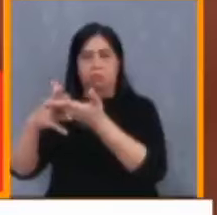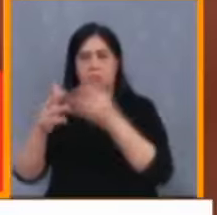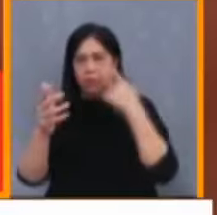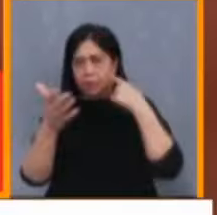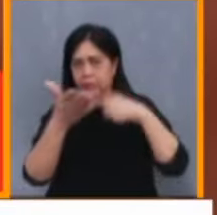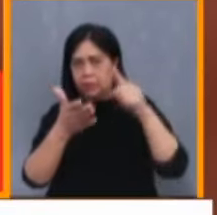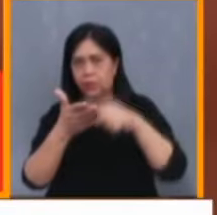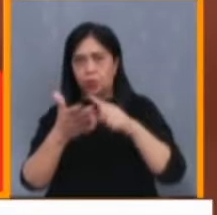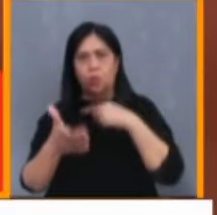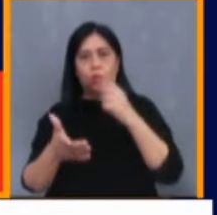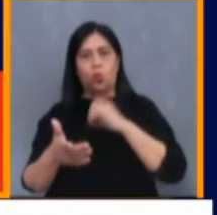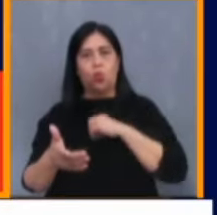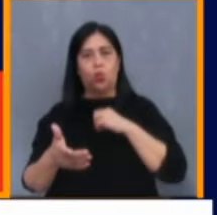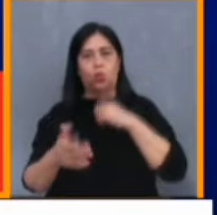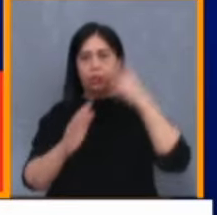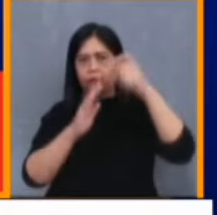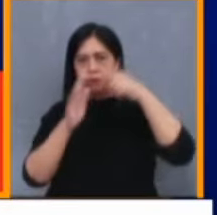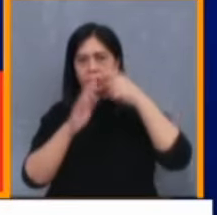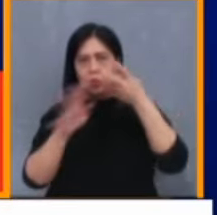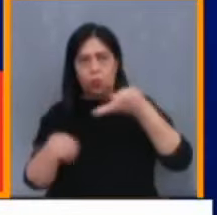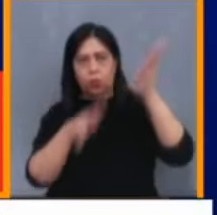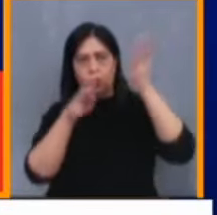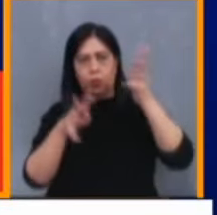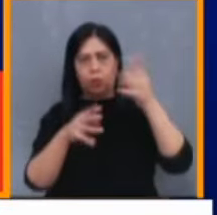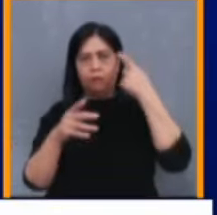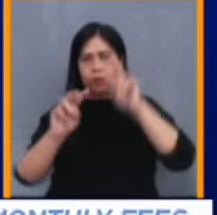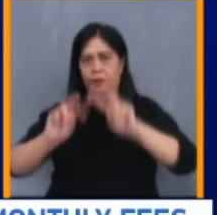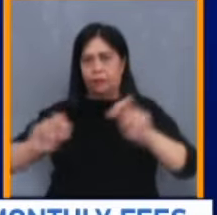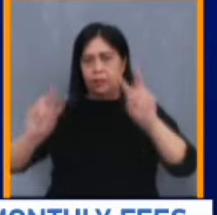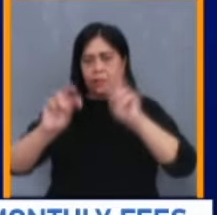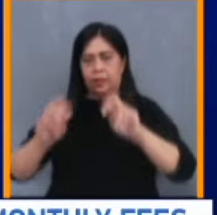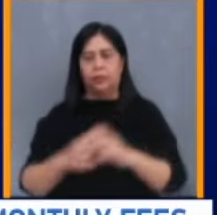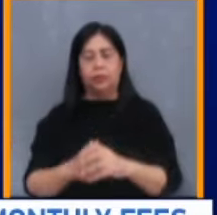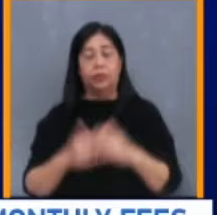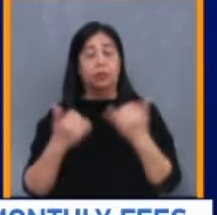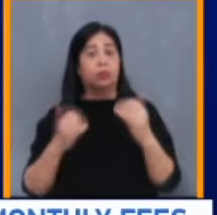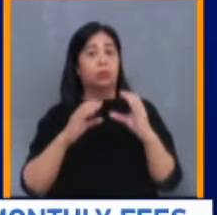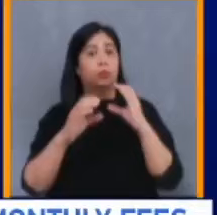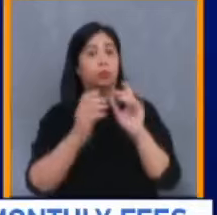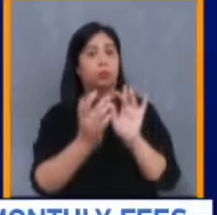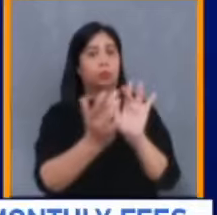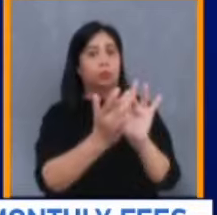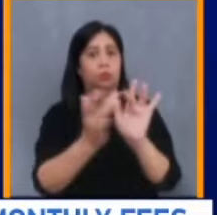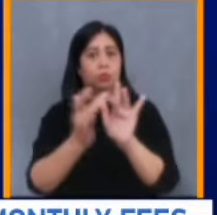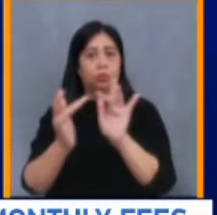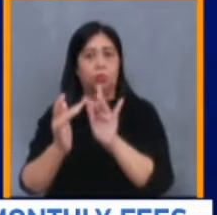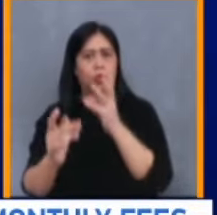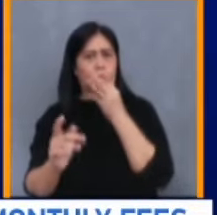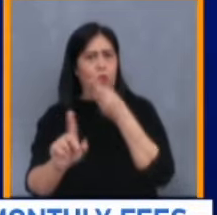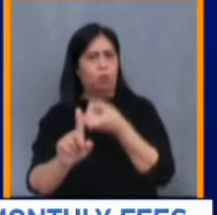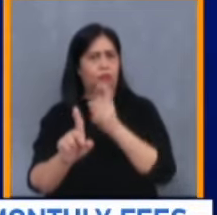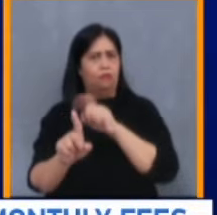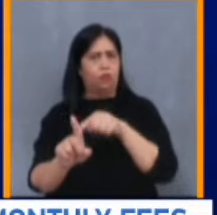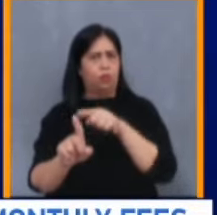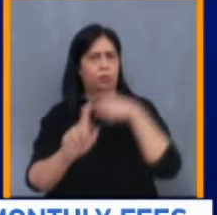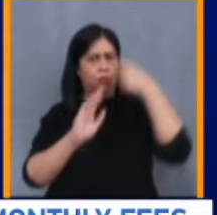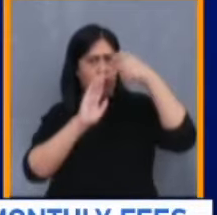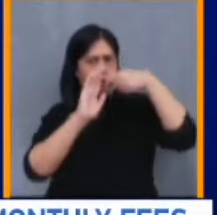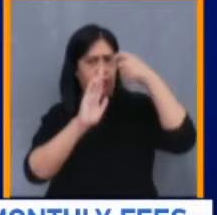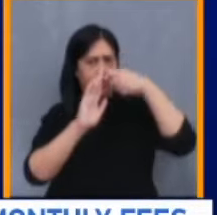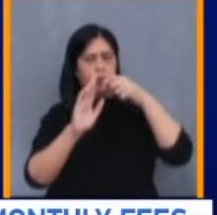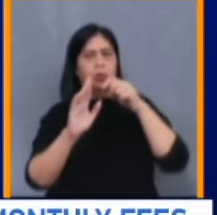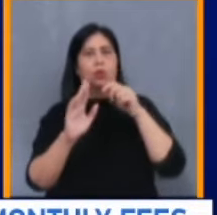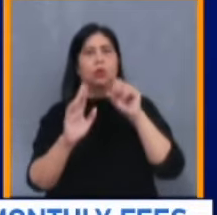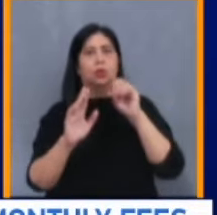video para sa investigasyon. Nakikipag-communicate mo kami kung kanino po galing yung video para at least pwede siyang